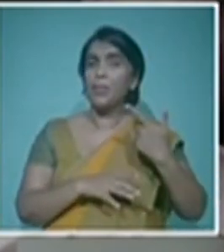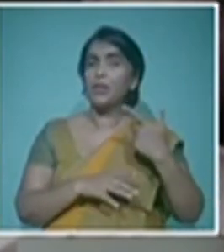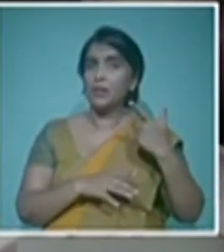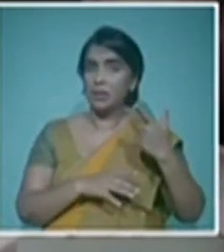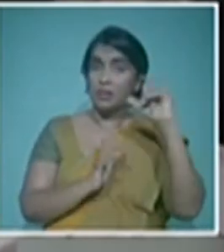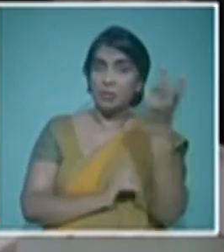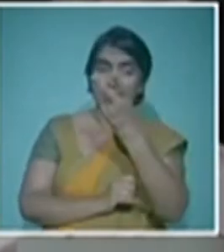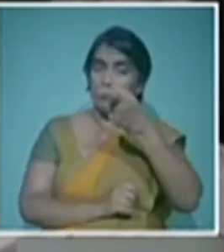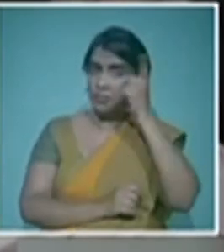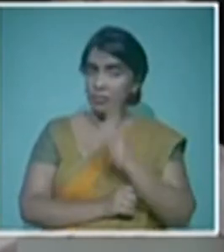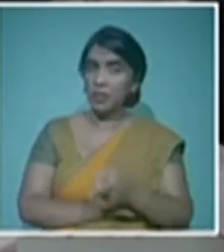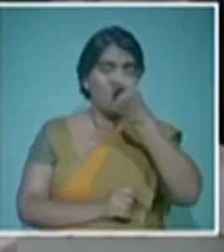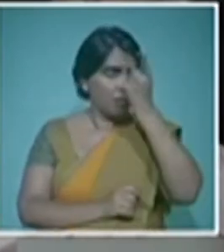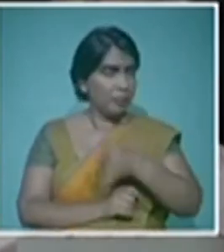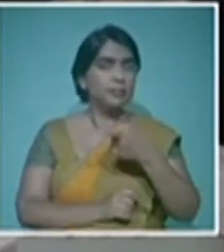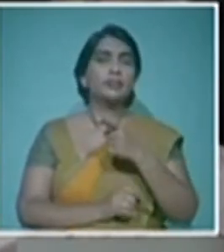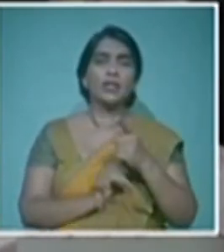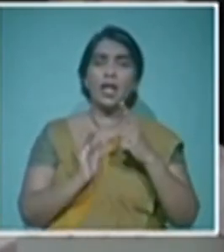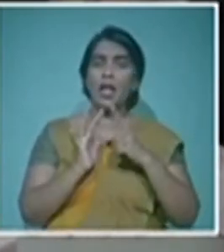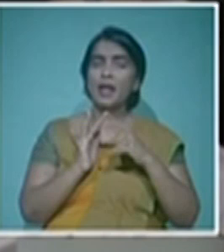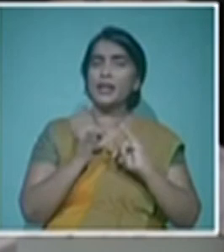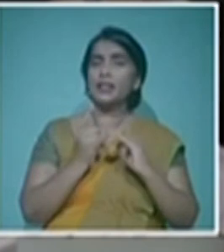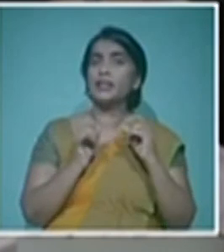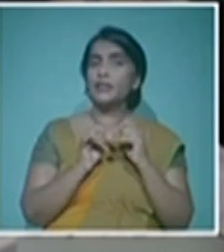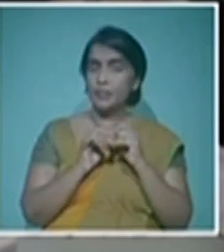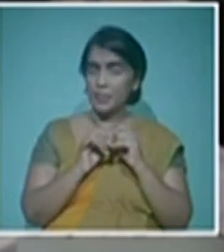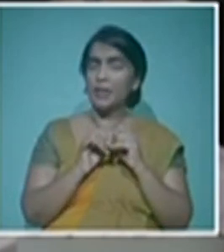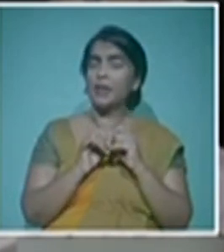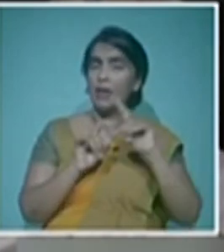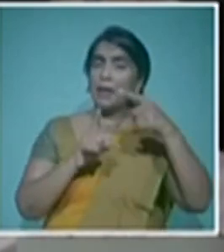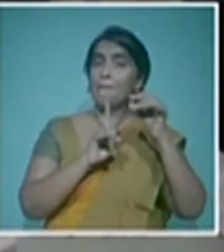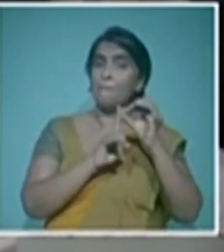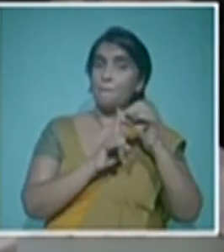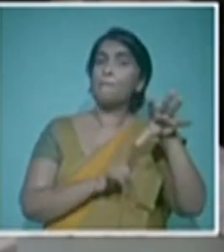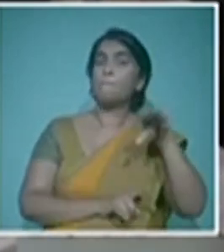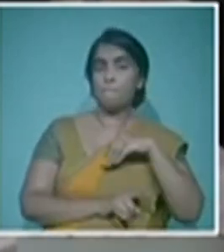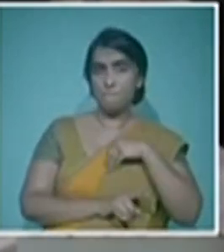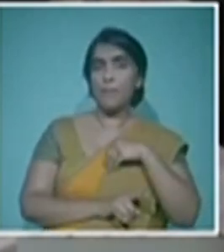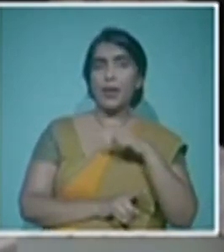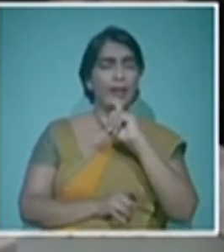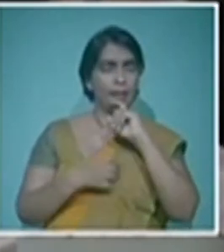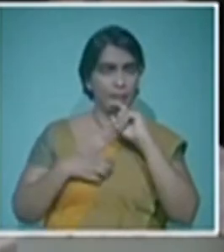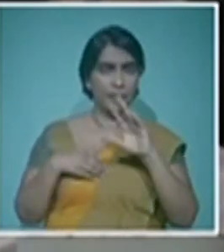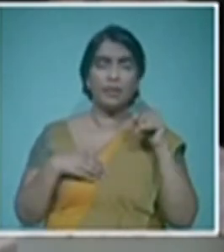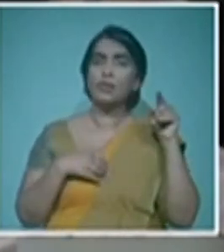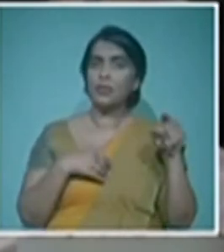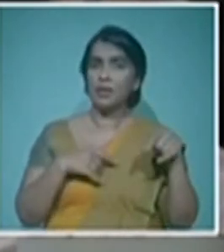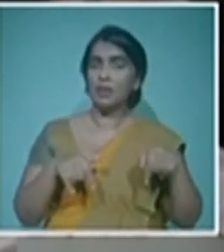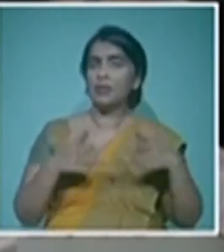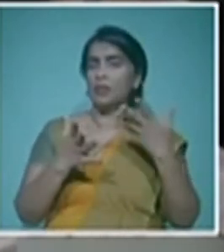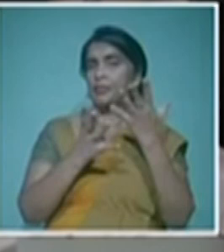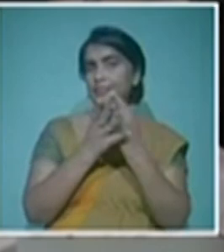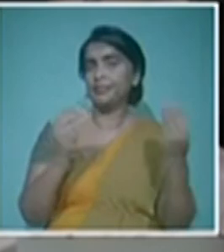දෙපාක්ෂික ගිවිසුම් අතර. ඒ එකඟත්වයට ISB අනික් පුද්ගලිකය පිළිගන්නවා. දැන් එක නඩුවක් තිබුණා. ඒකත් දැන් ඉවත්